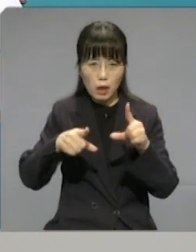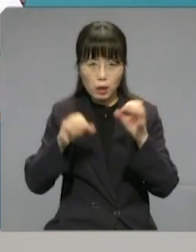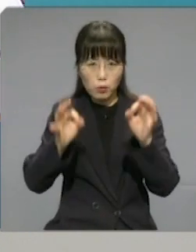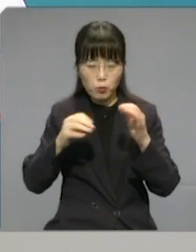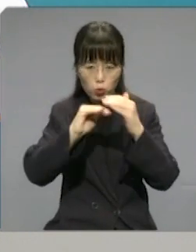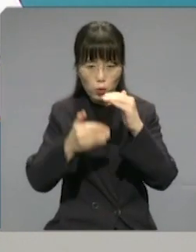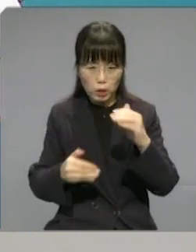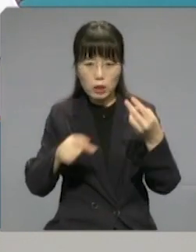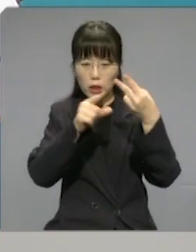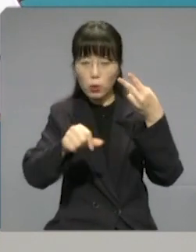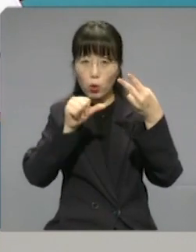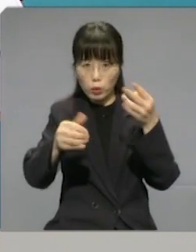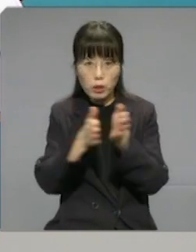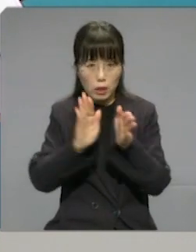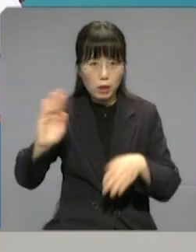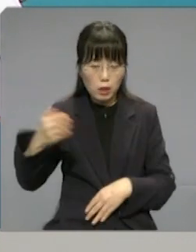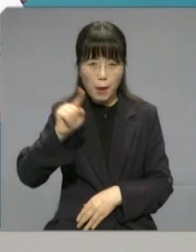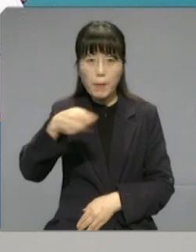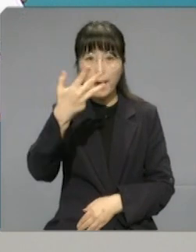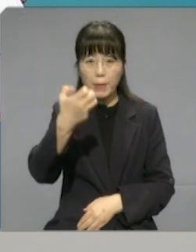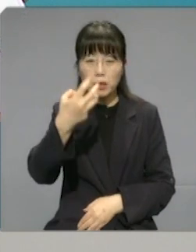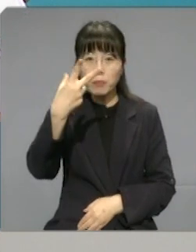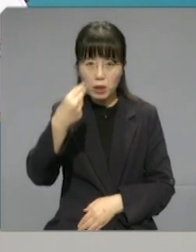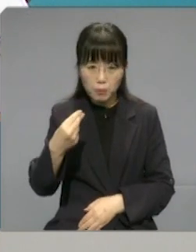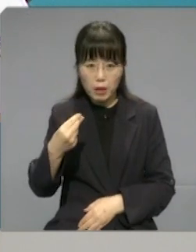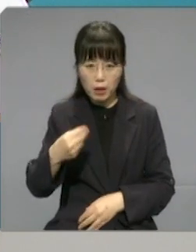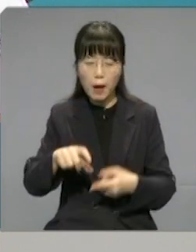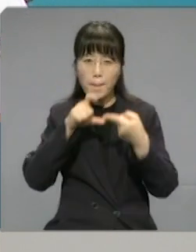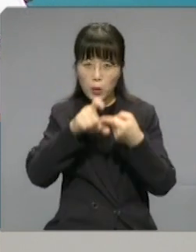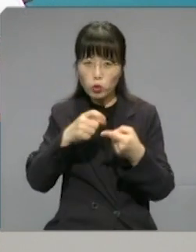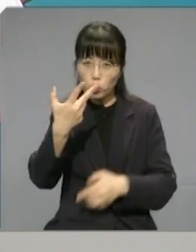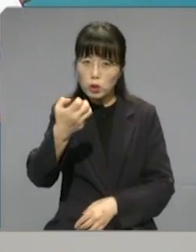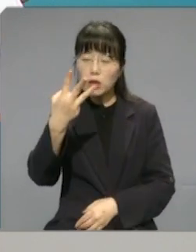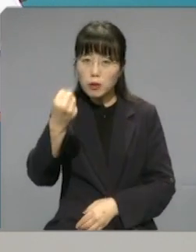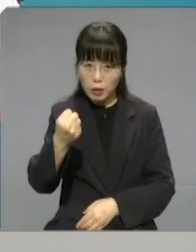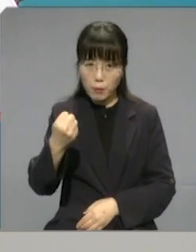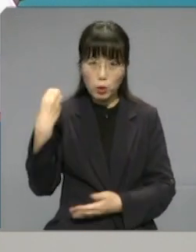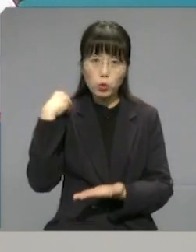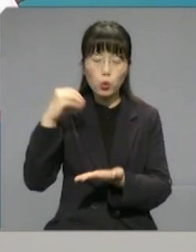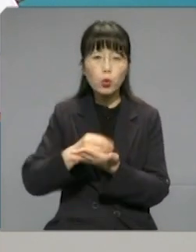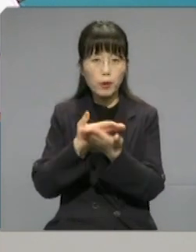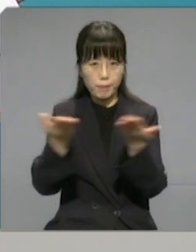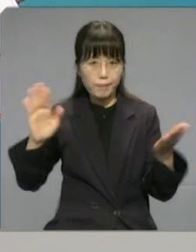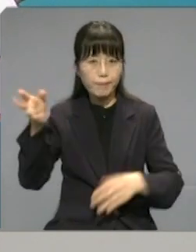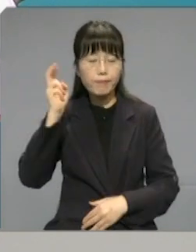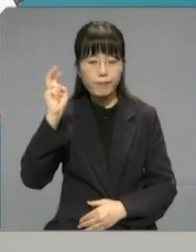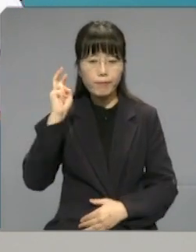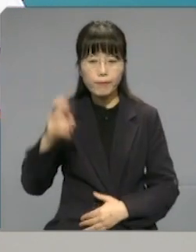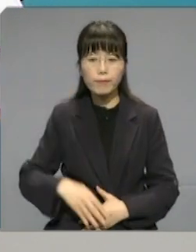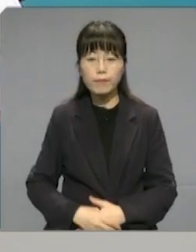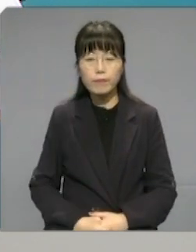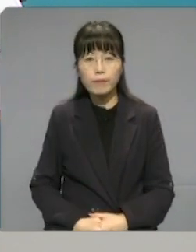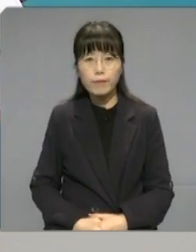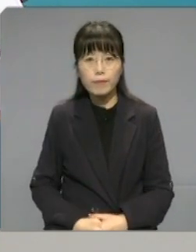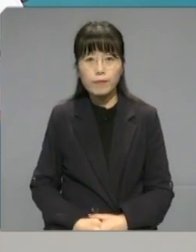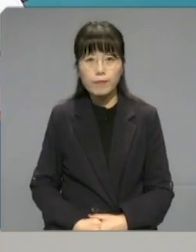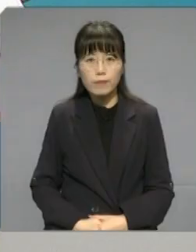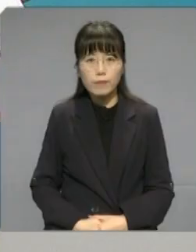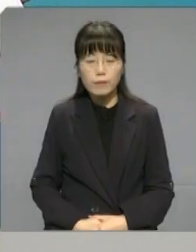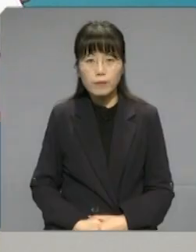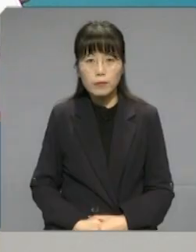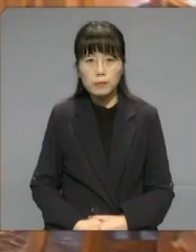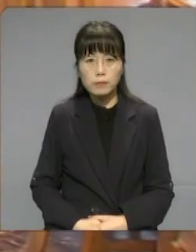시작됩니다 187만 명이 1인당 평균 73만 원씩 돌려받을 것으로 보입니다 신송희